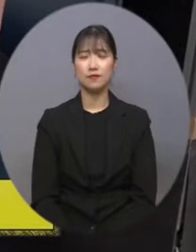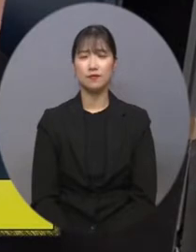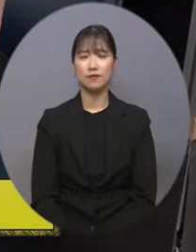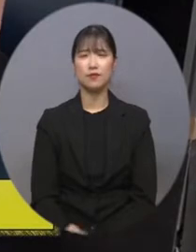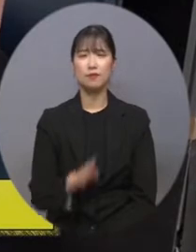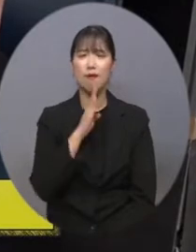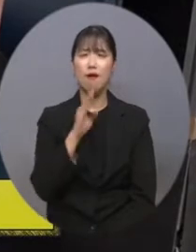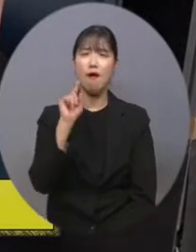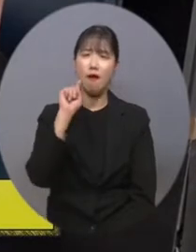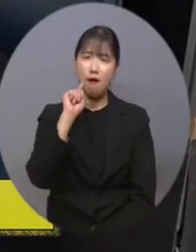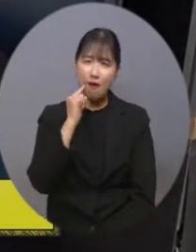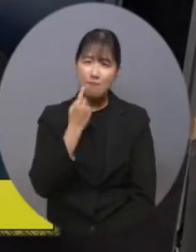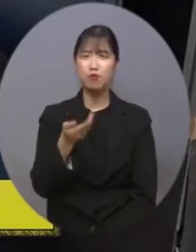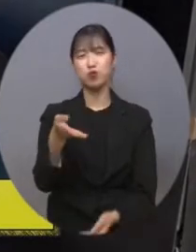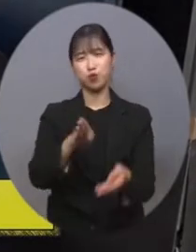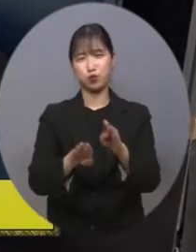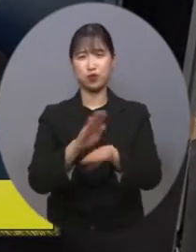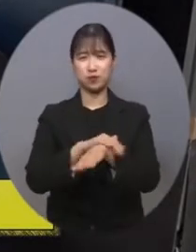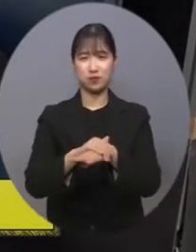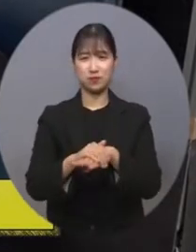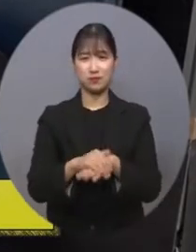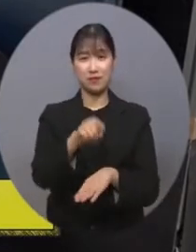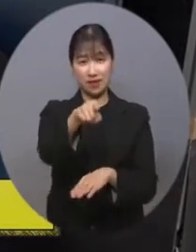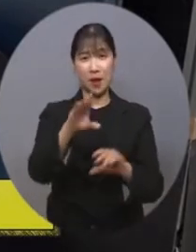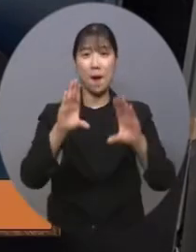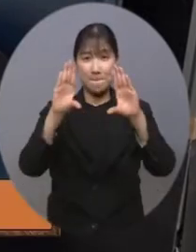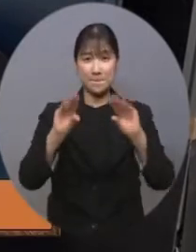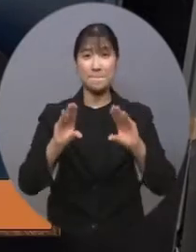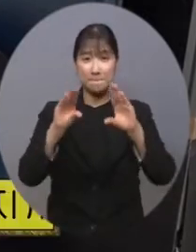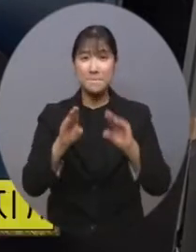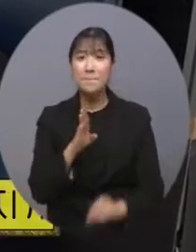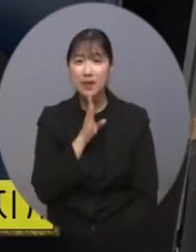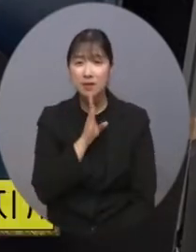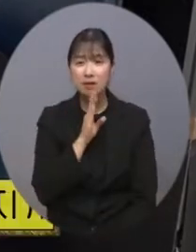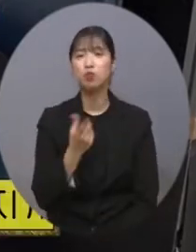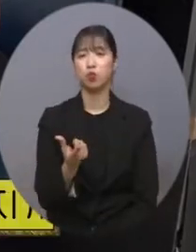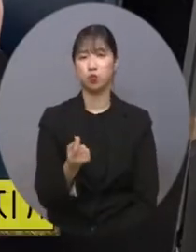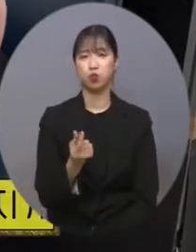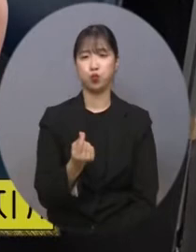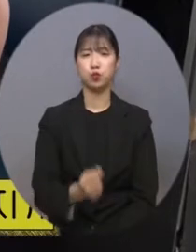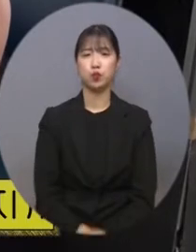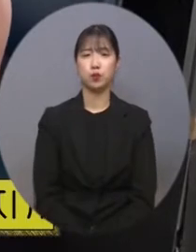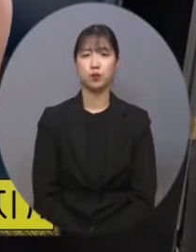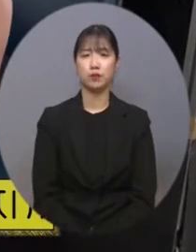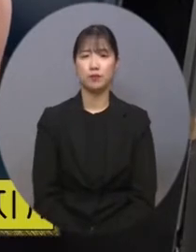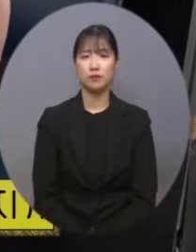너무 예쁘게 포장을 하셔가지고 얘도 지금 완충대인가요? 네. 아